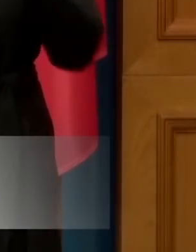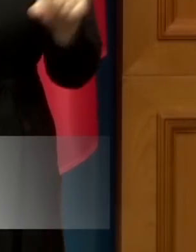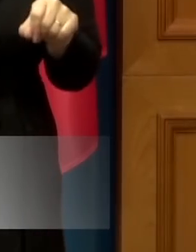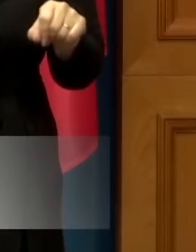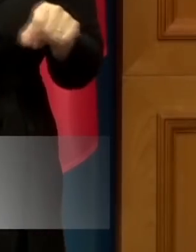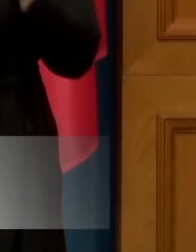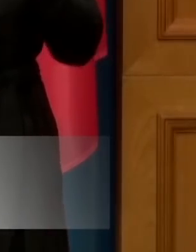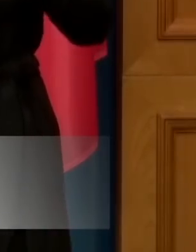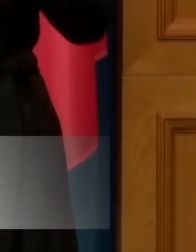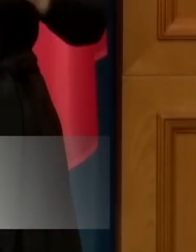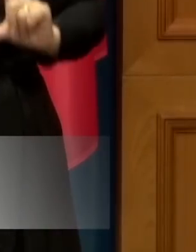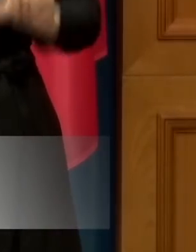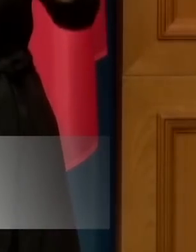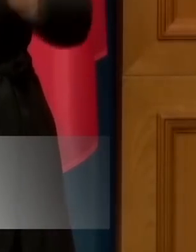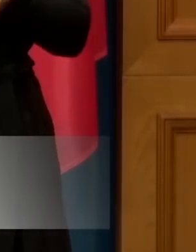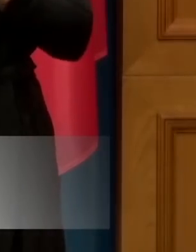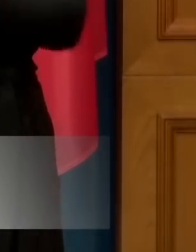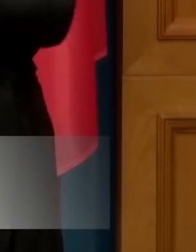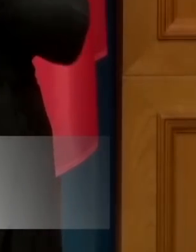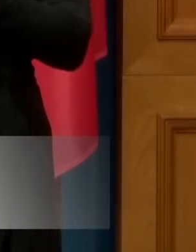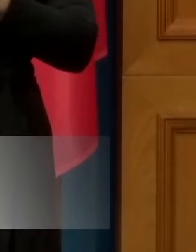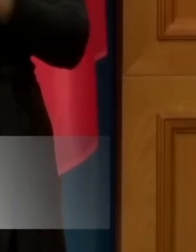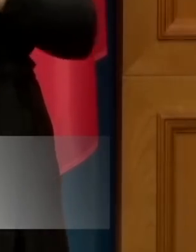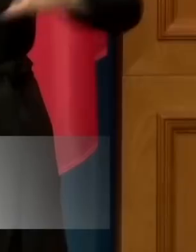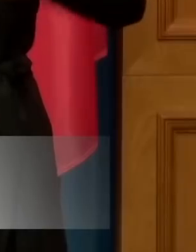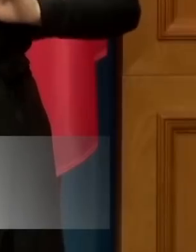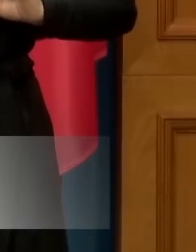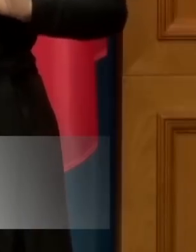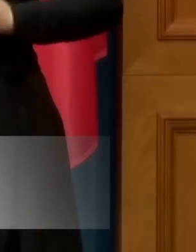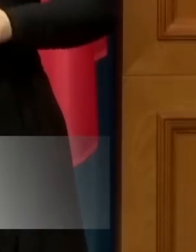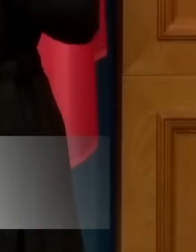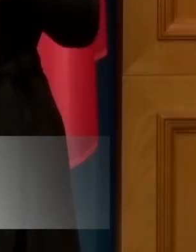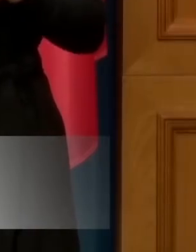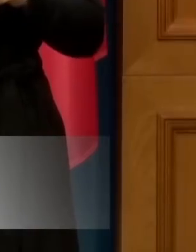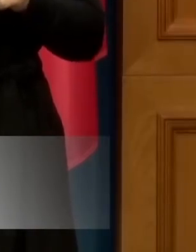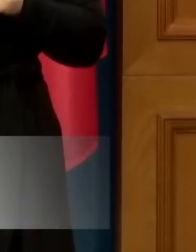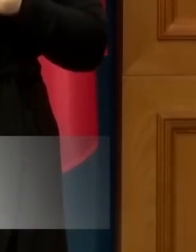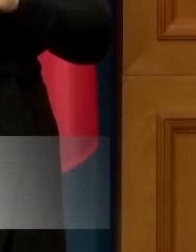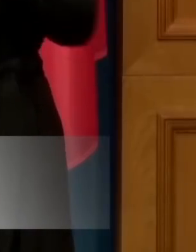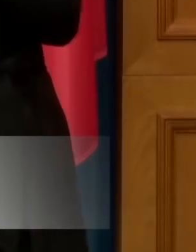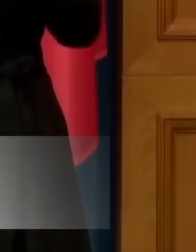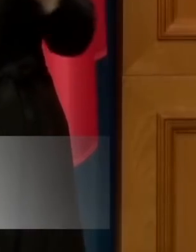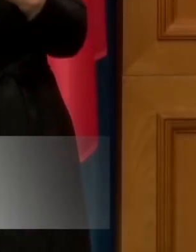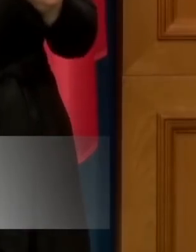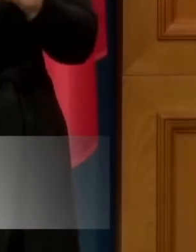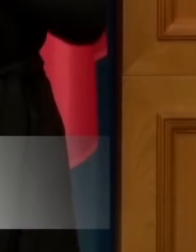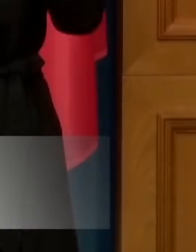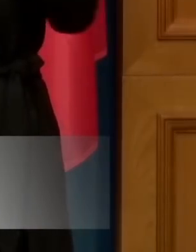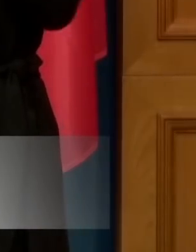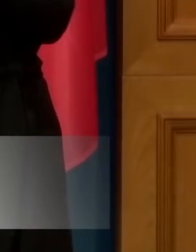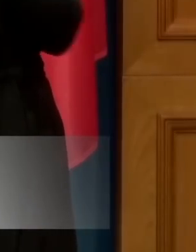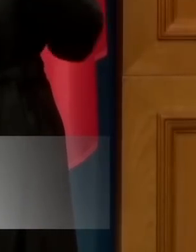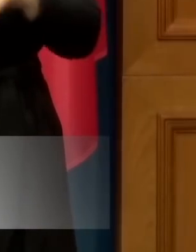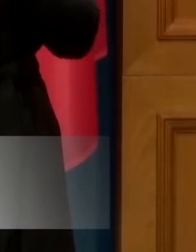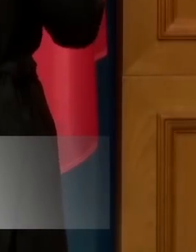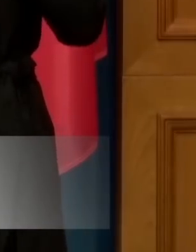Зөвшөөрлийн тогтолцоо хөнгөвчлөё гэдэг энэ хүрээнд бизнес эрхлэгчд рүү төрийн хяналт шалгалт жил болгон ордог явдлыг л 3